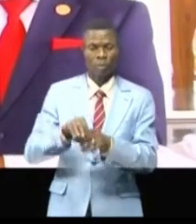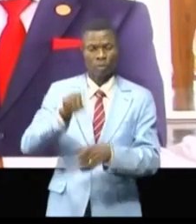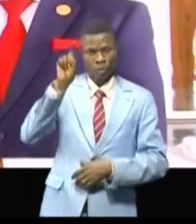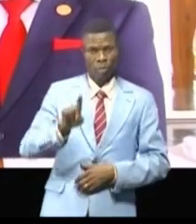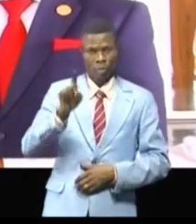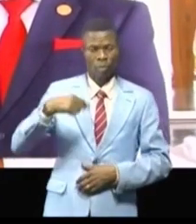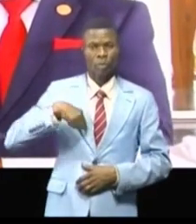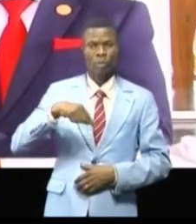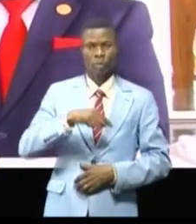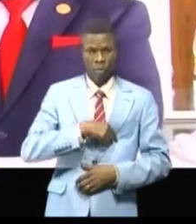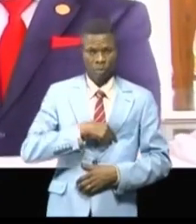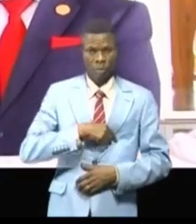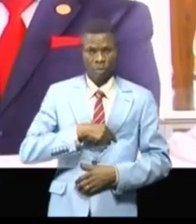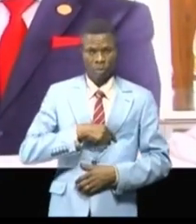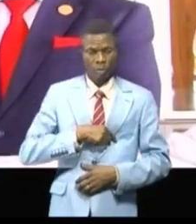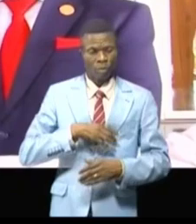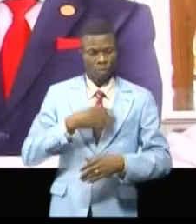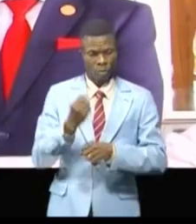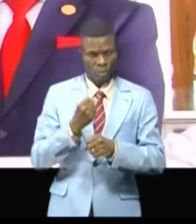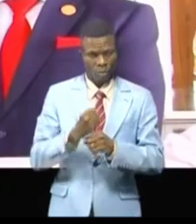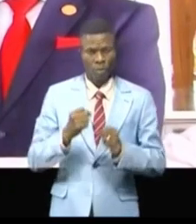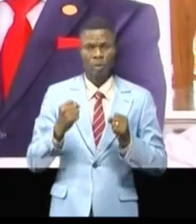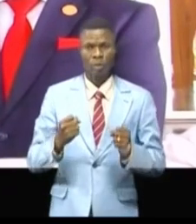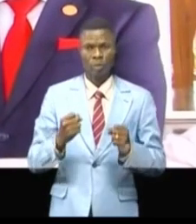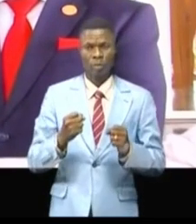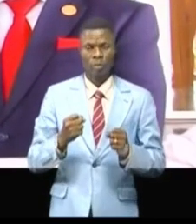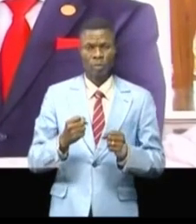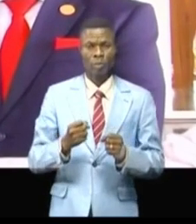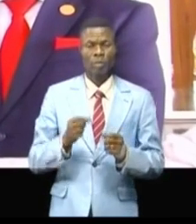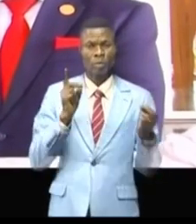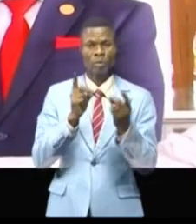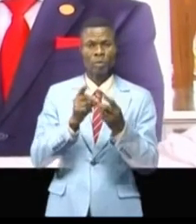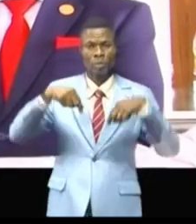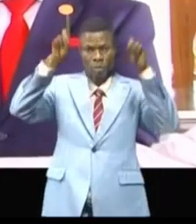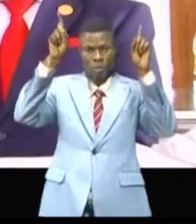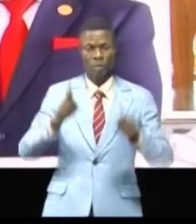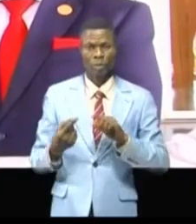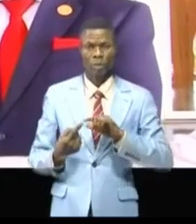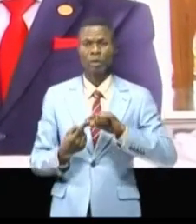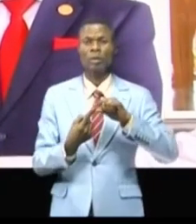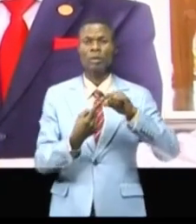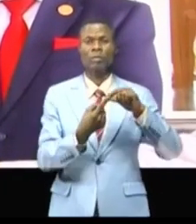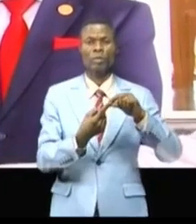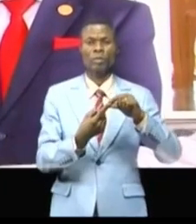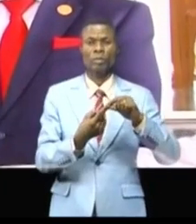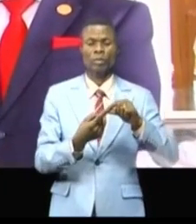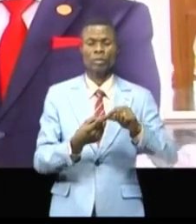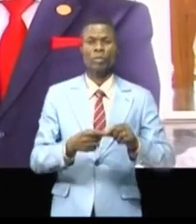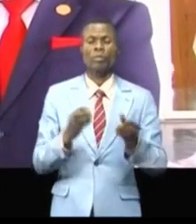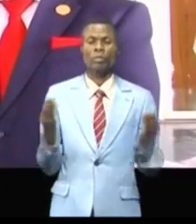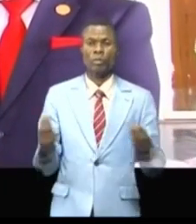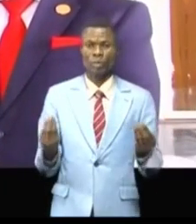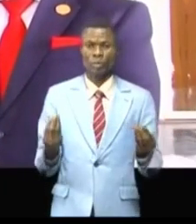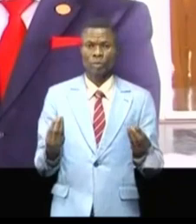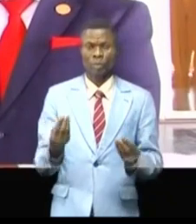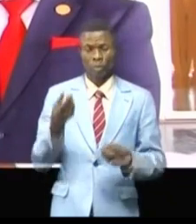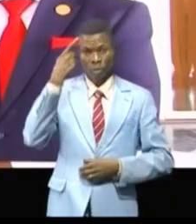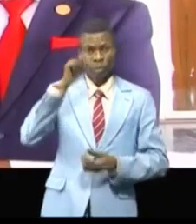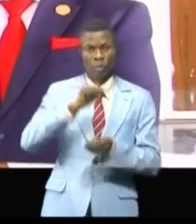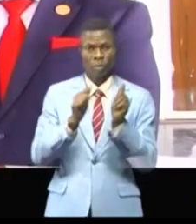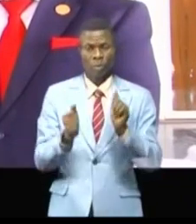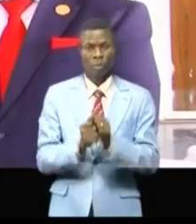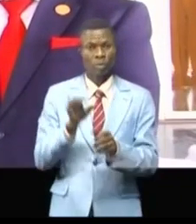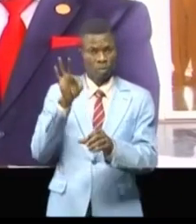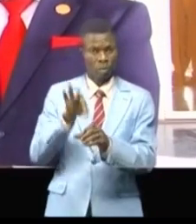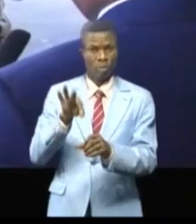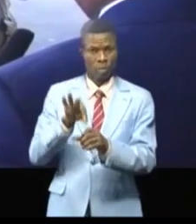Nous allons connaître une année spéciale. C'est par rapport aux